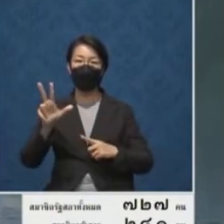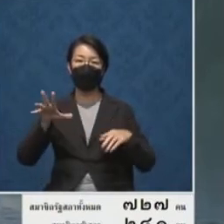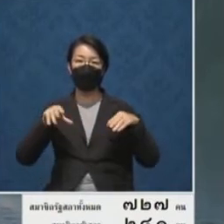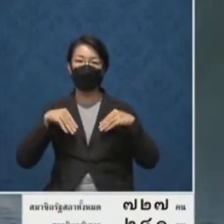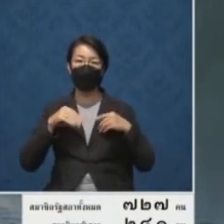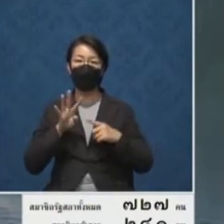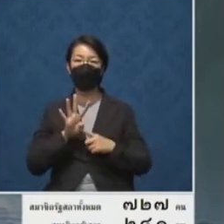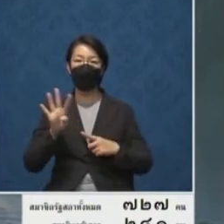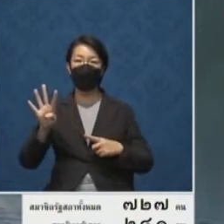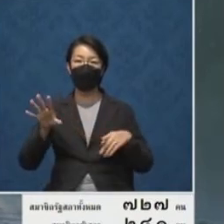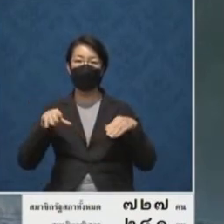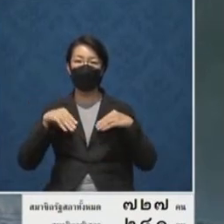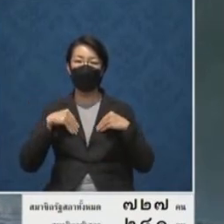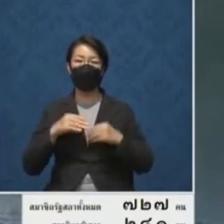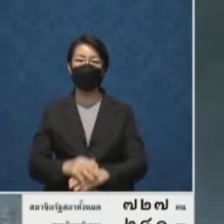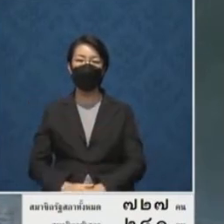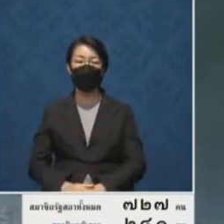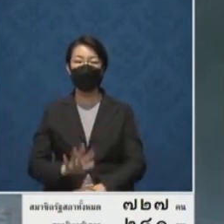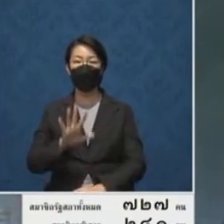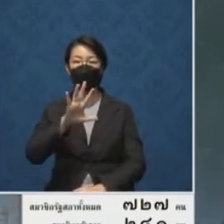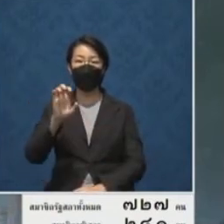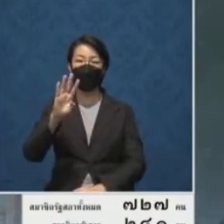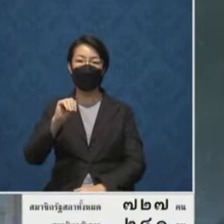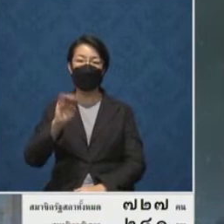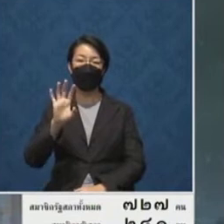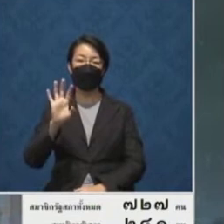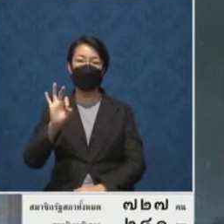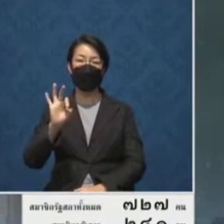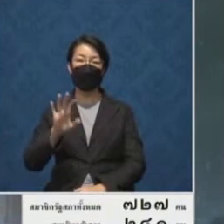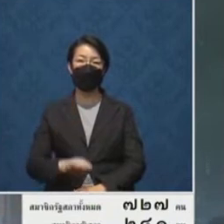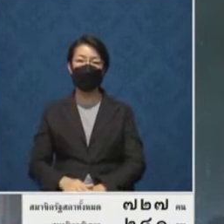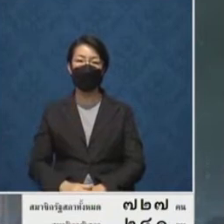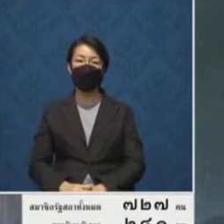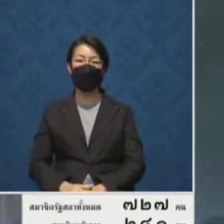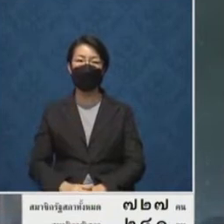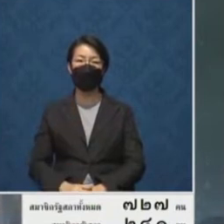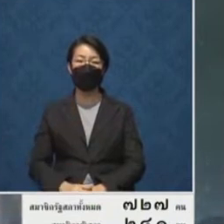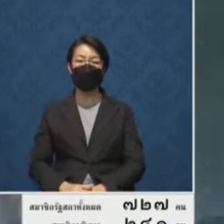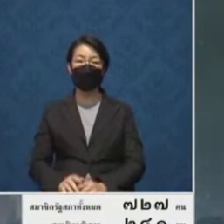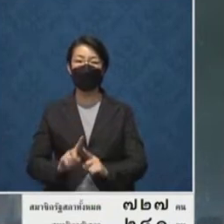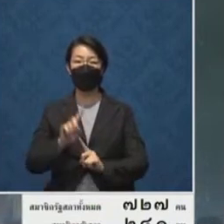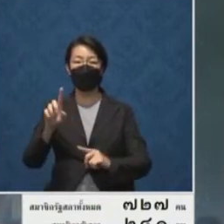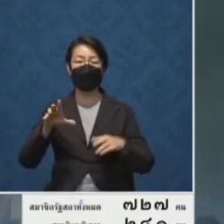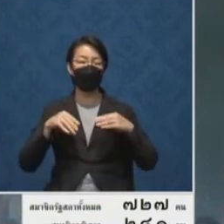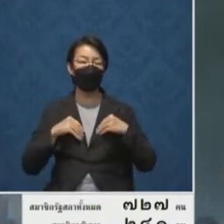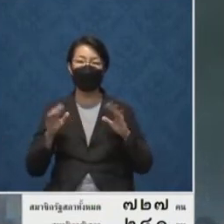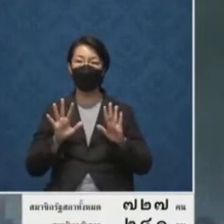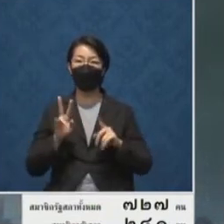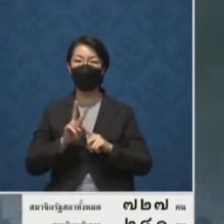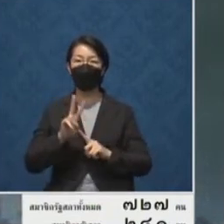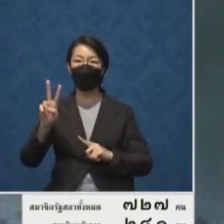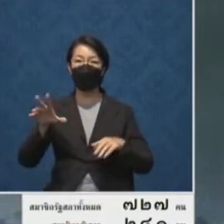การ3รับหลักการ4รับหลักการครับ 549พลเอกสมชายวิษณุวงศ ์1